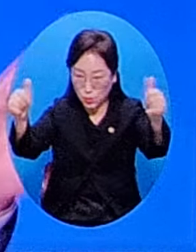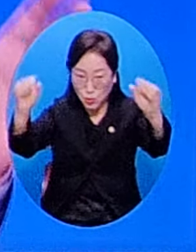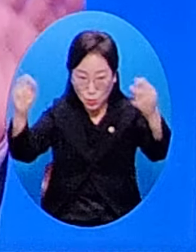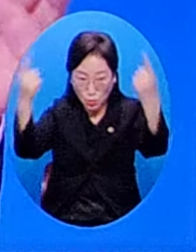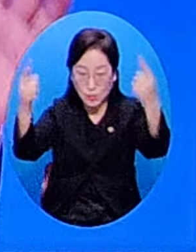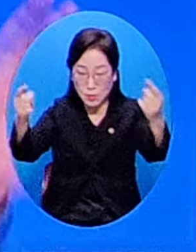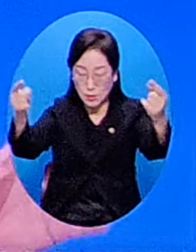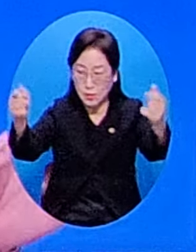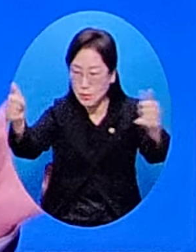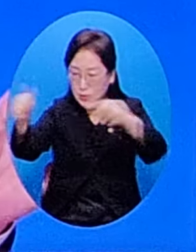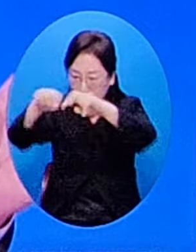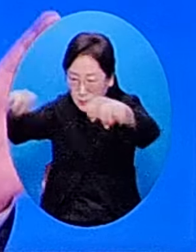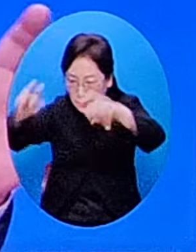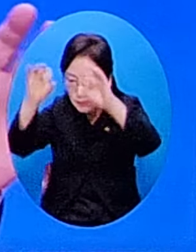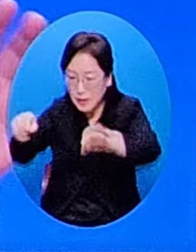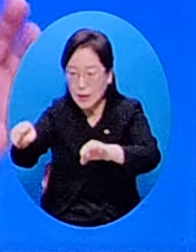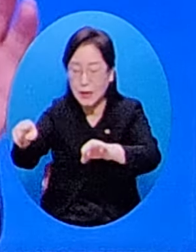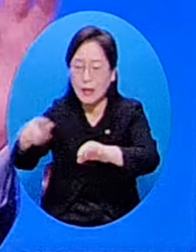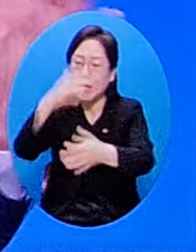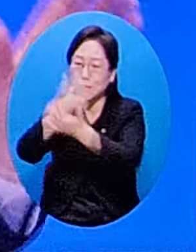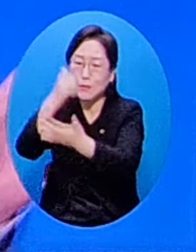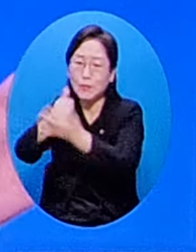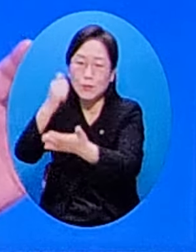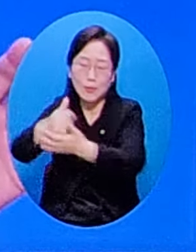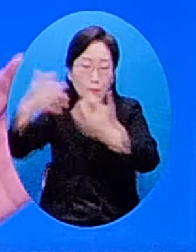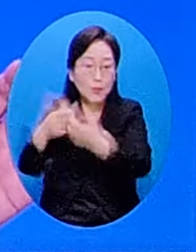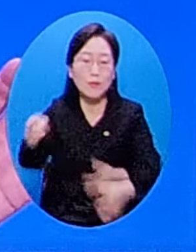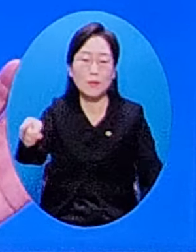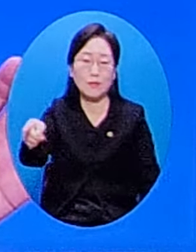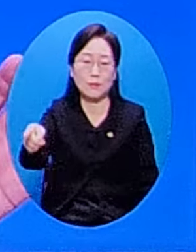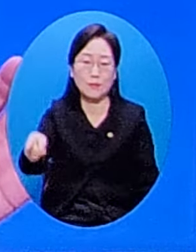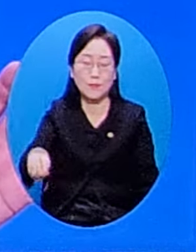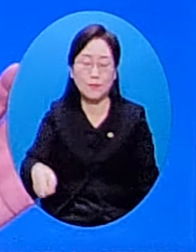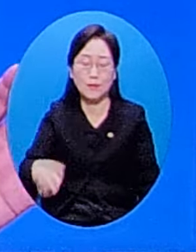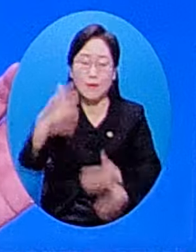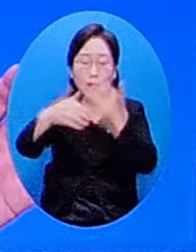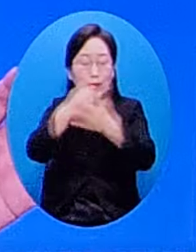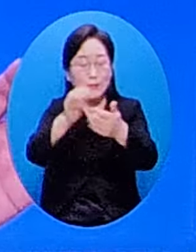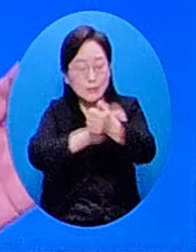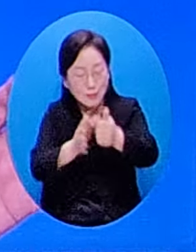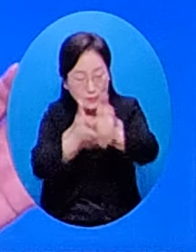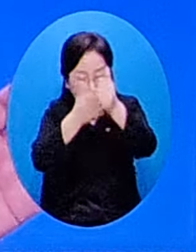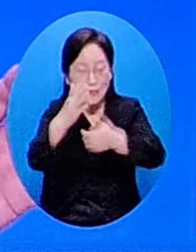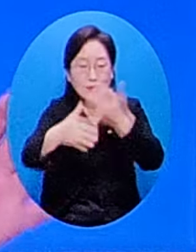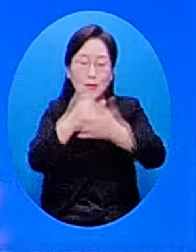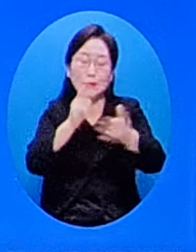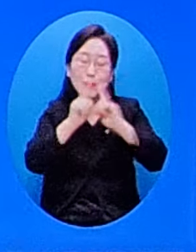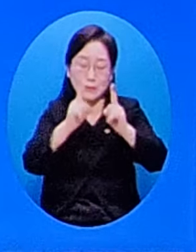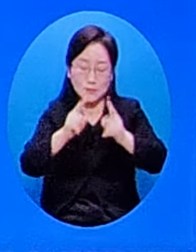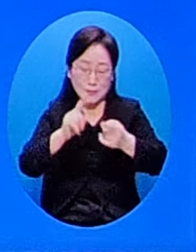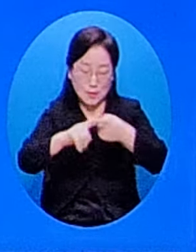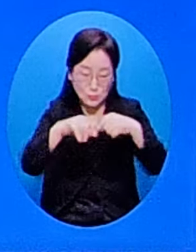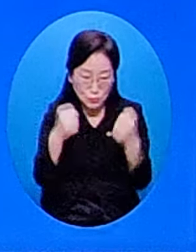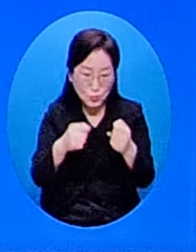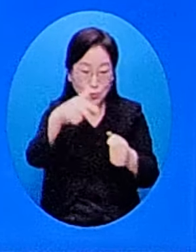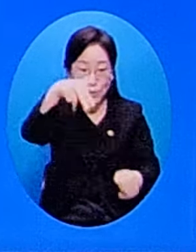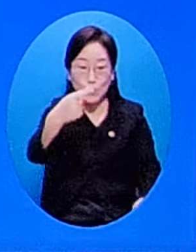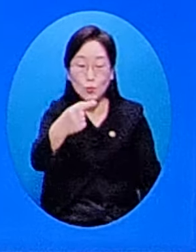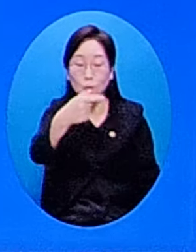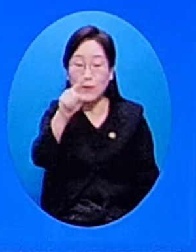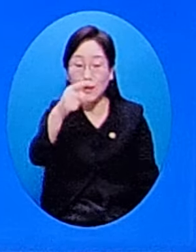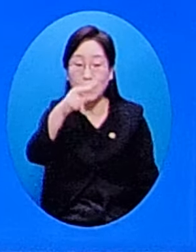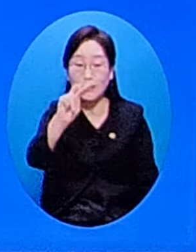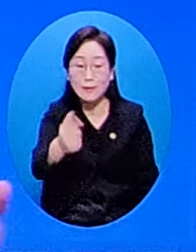한 사람은 완전히 그 가문이 범죄자로 뒤덮였고 하나님을 잘 섬기고 말씀에 충실했던 우리 조나단 에드워드의